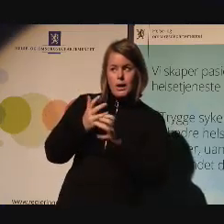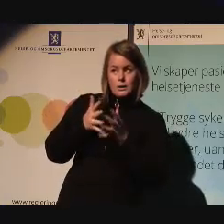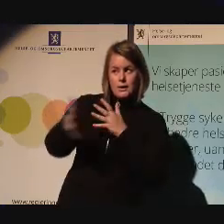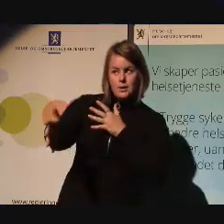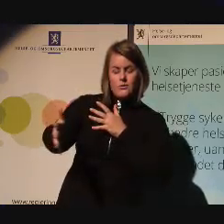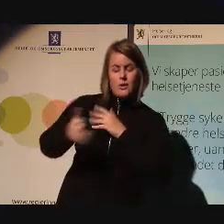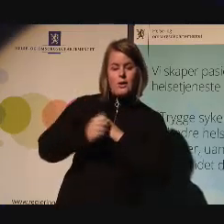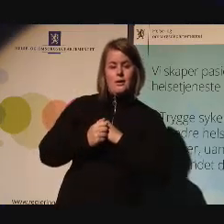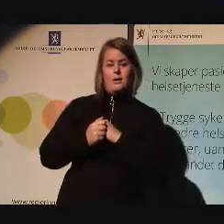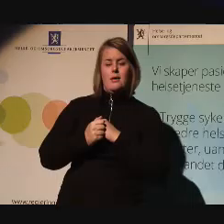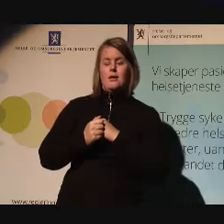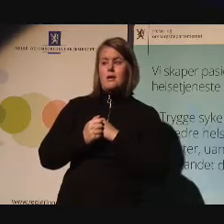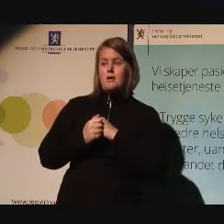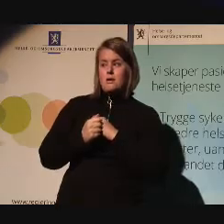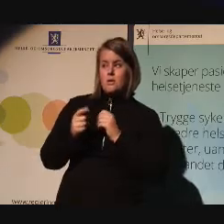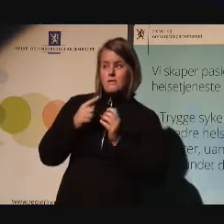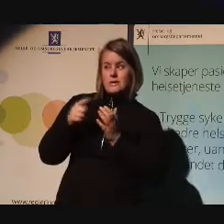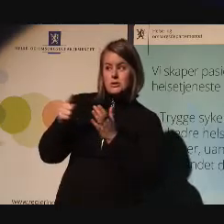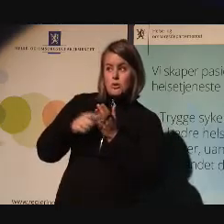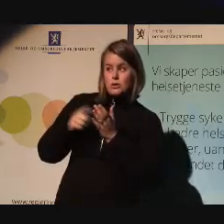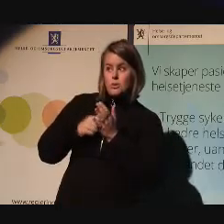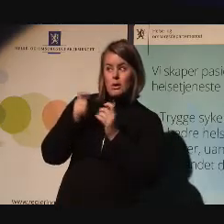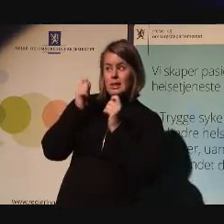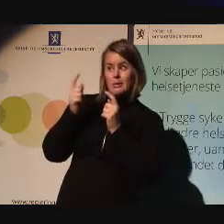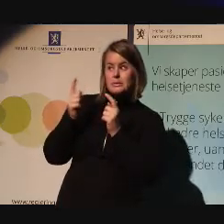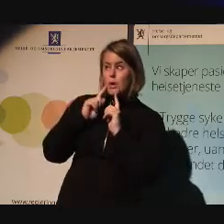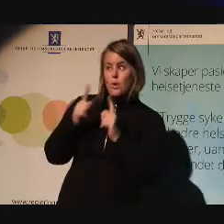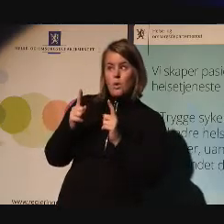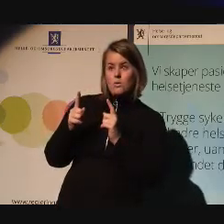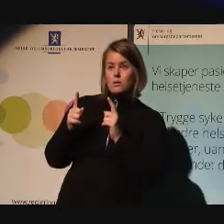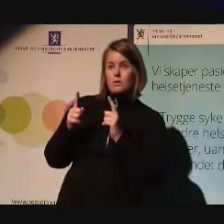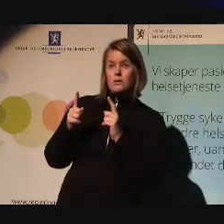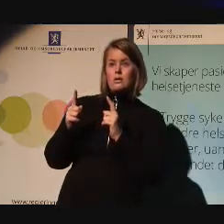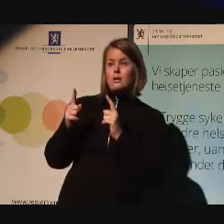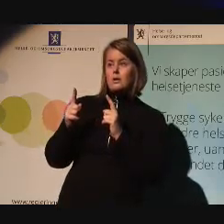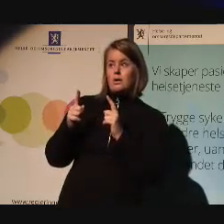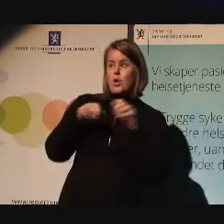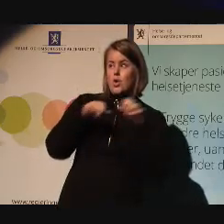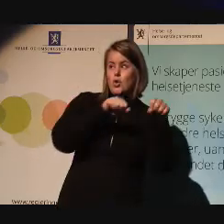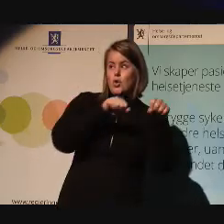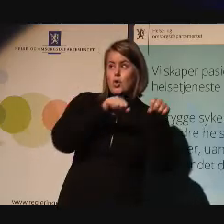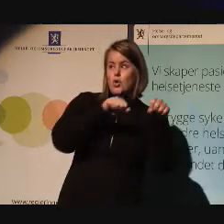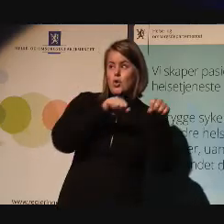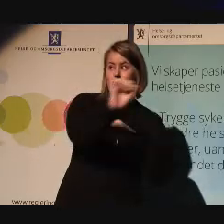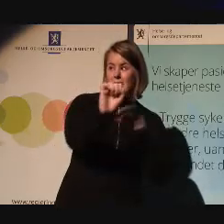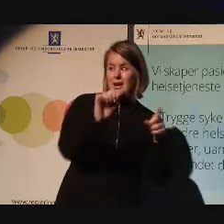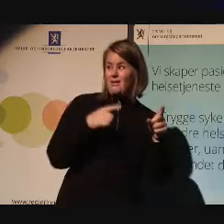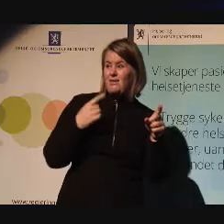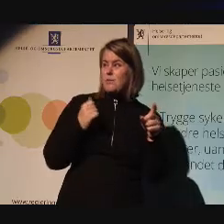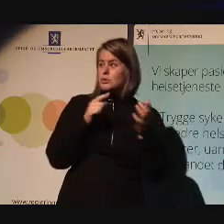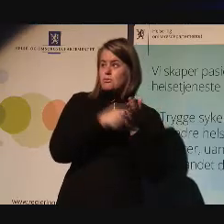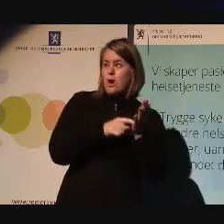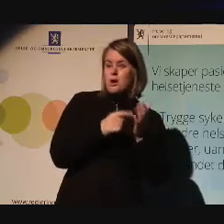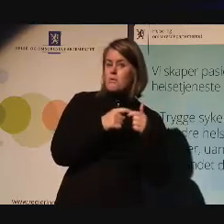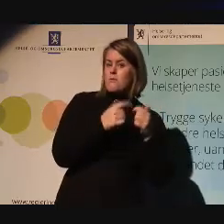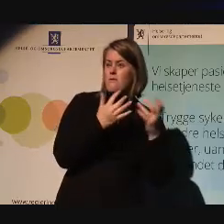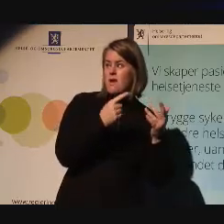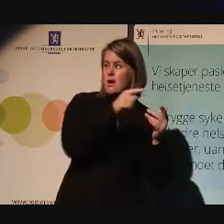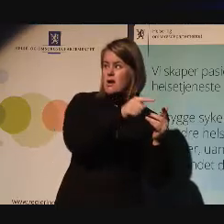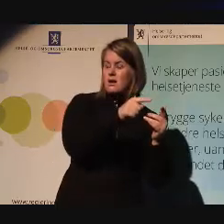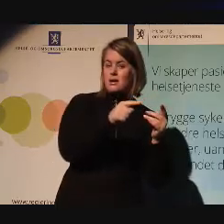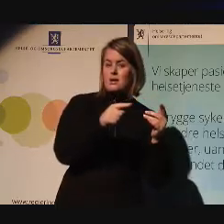brukte det til å spørre henne om råd. Hva er det viktig for deg at vi spør det kommunale barnevernet om? Hva er det viktig at vi spør BUP-en om? Og